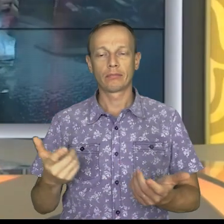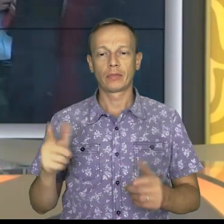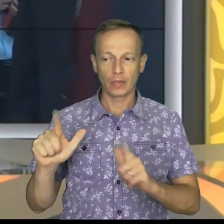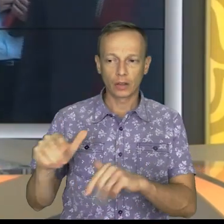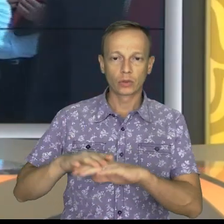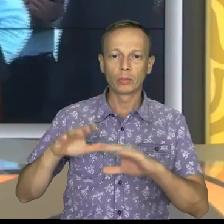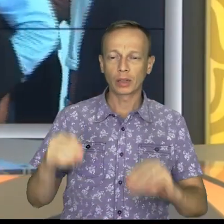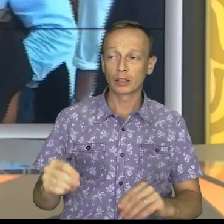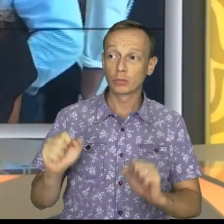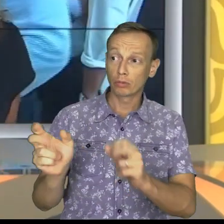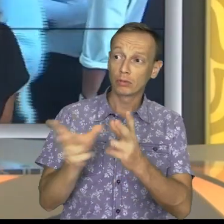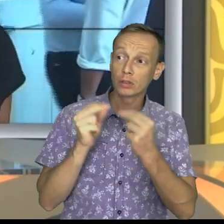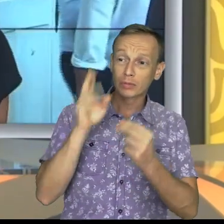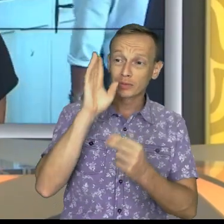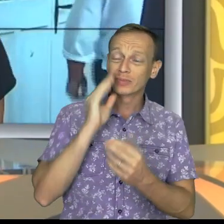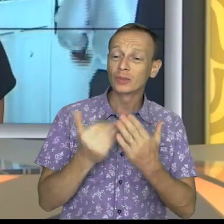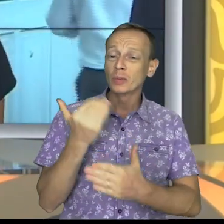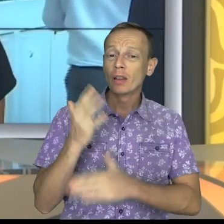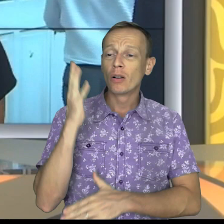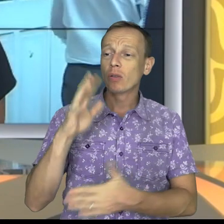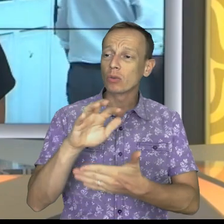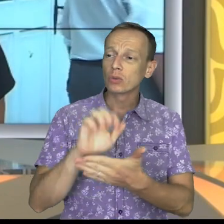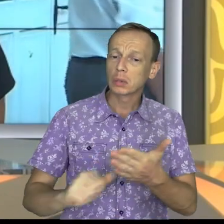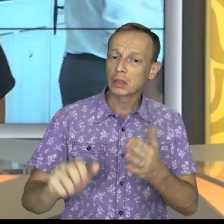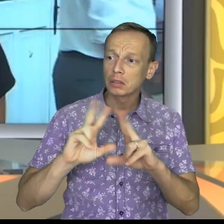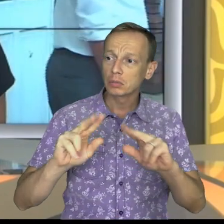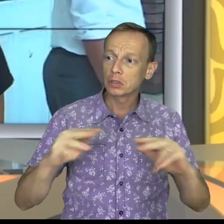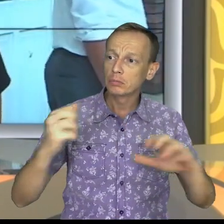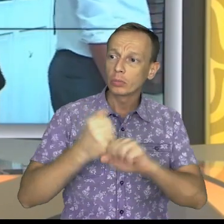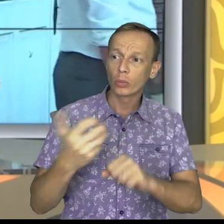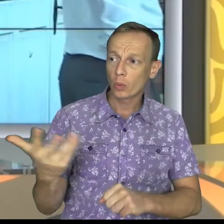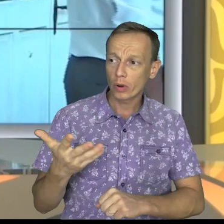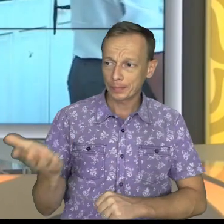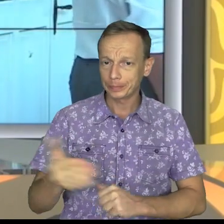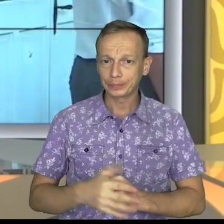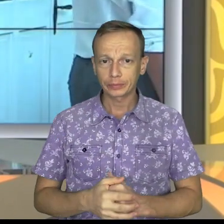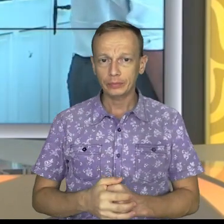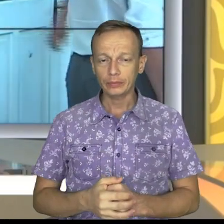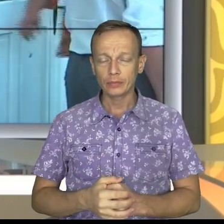Caroline, bonjour. Quelles sont les grandes lignes de cette conférence de presse de ce matin?